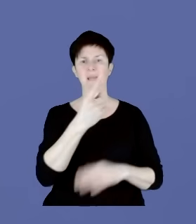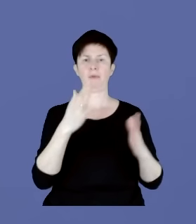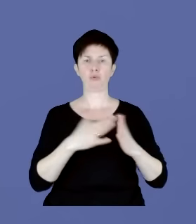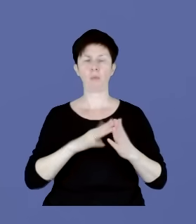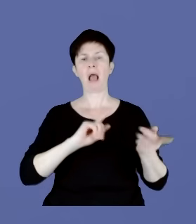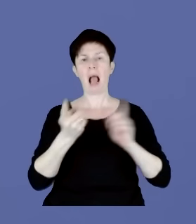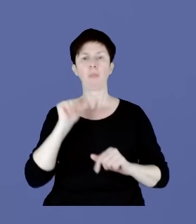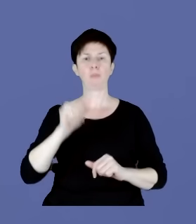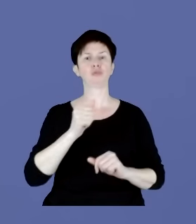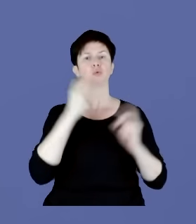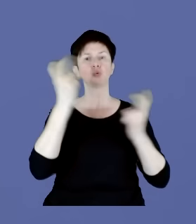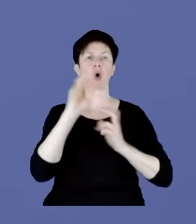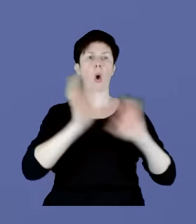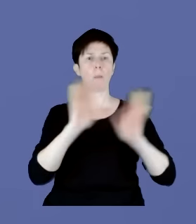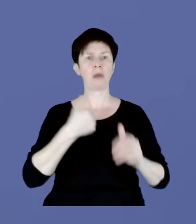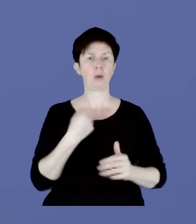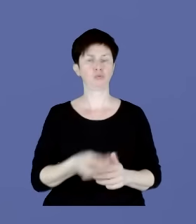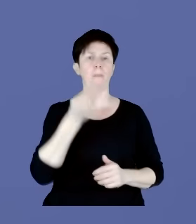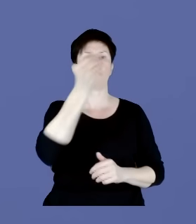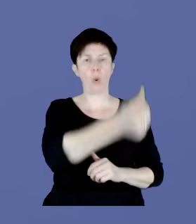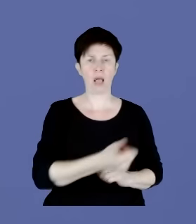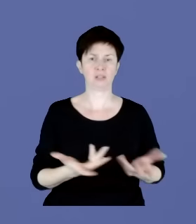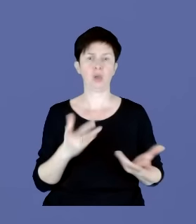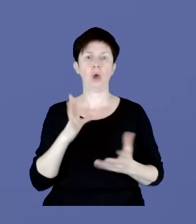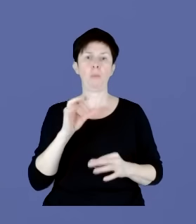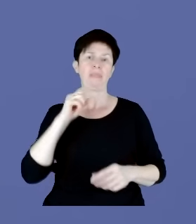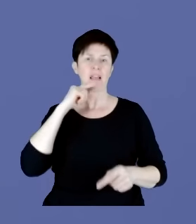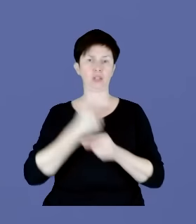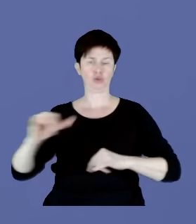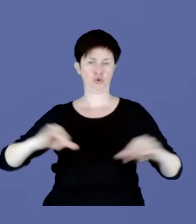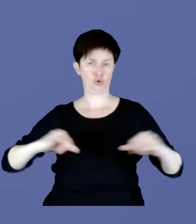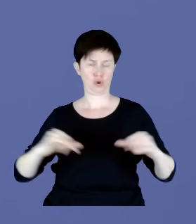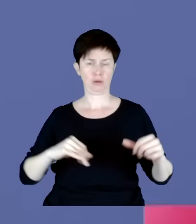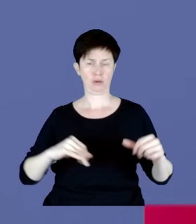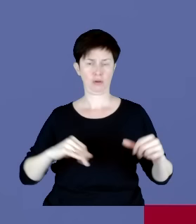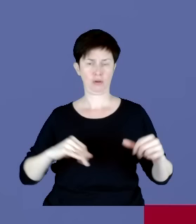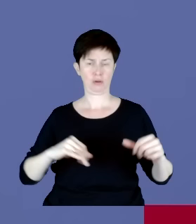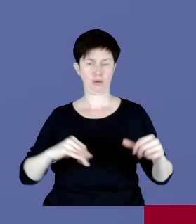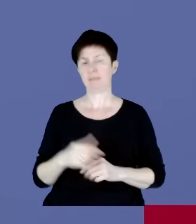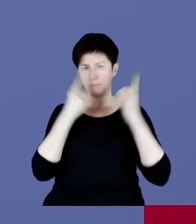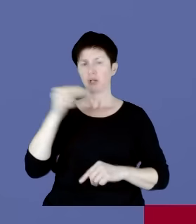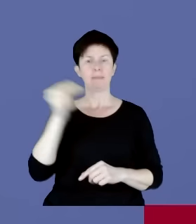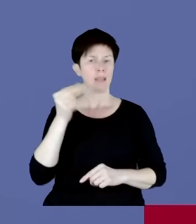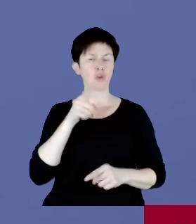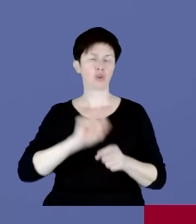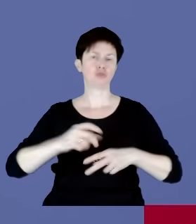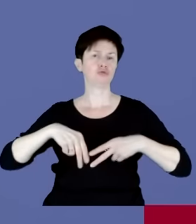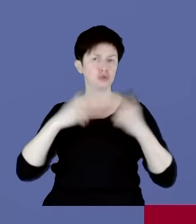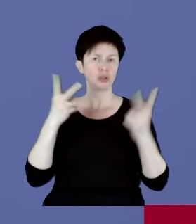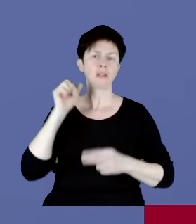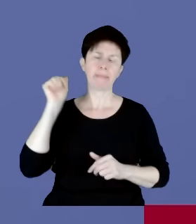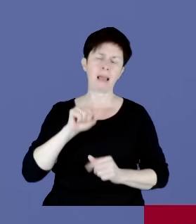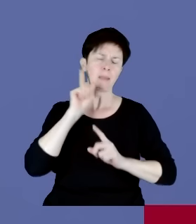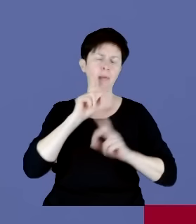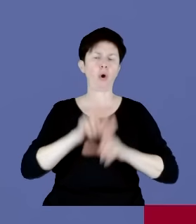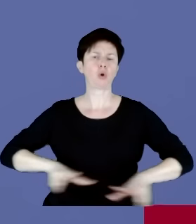będą musiały zapłacić, no bo przecież tak zadecydował rząd. Ja uważam, że niedziela jest tym dniem, w którym naprawdę rodziny powinny czas spędzać wspólnie i to